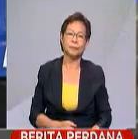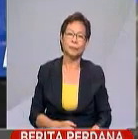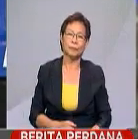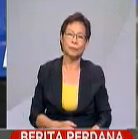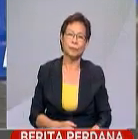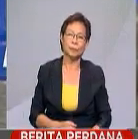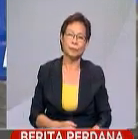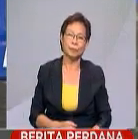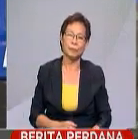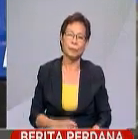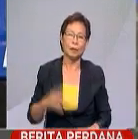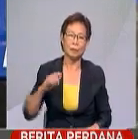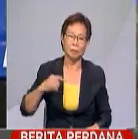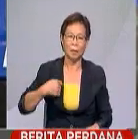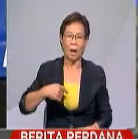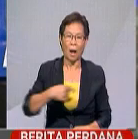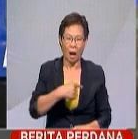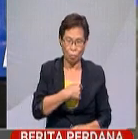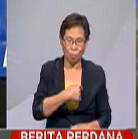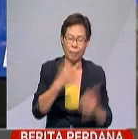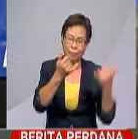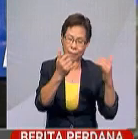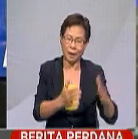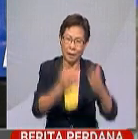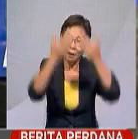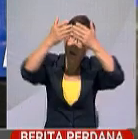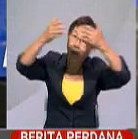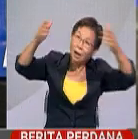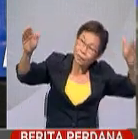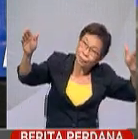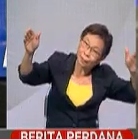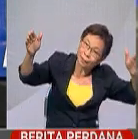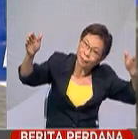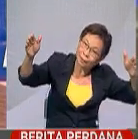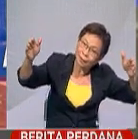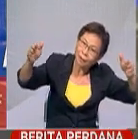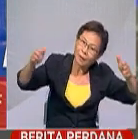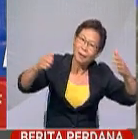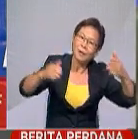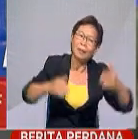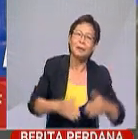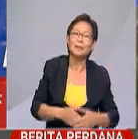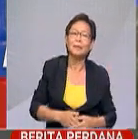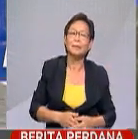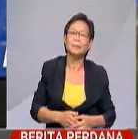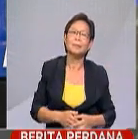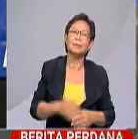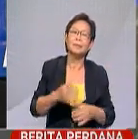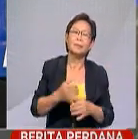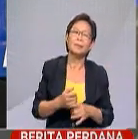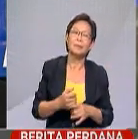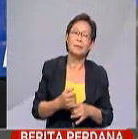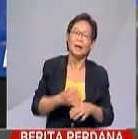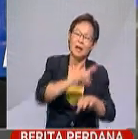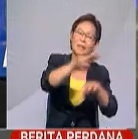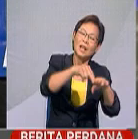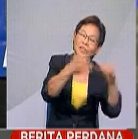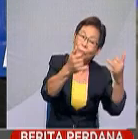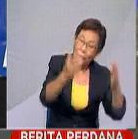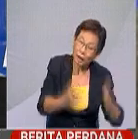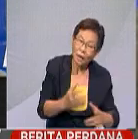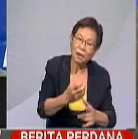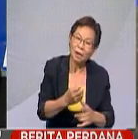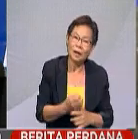So then our players will be exposed to or have the chance of playing with more international players. There are two ways of doing it. One